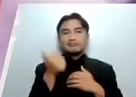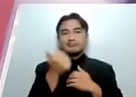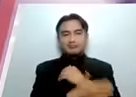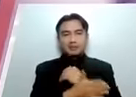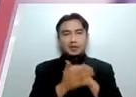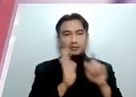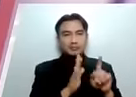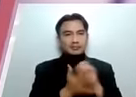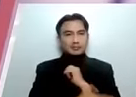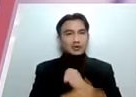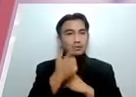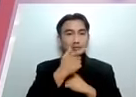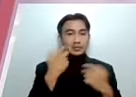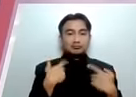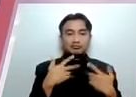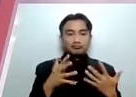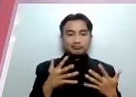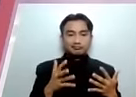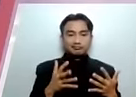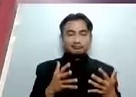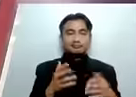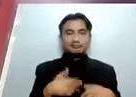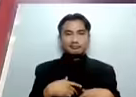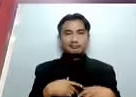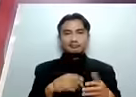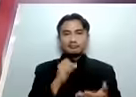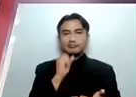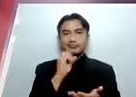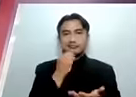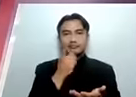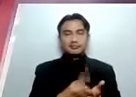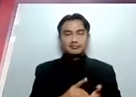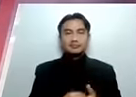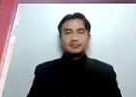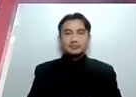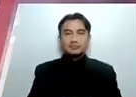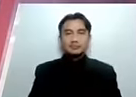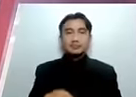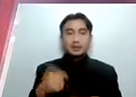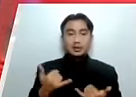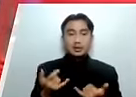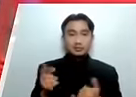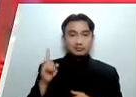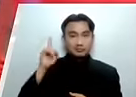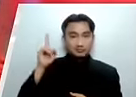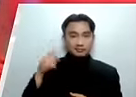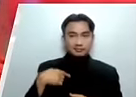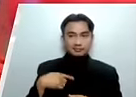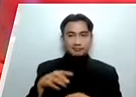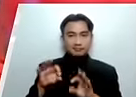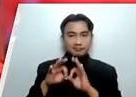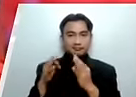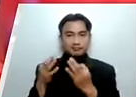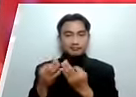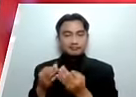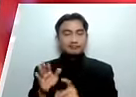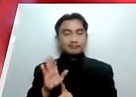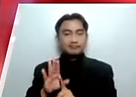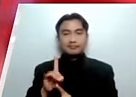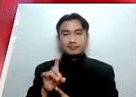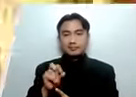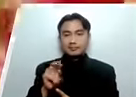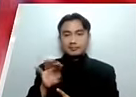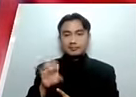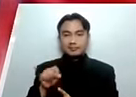Dante Squad, nagbakasyon sa Amerika. Tila mini-social media detox din daw ito para sa pamilya, kaya hindi sila